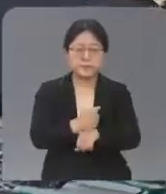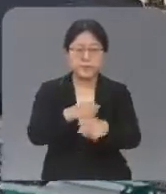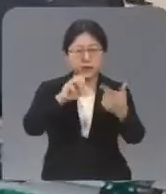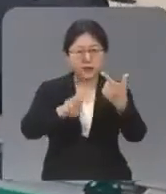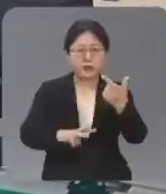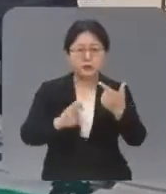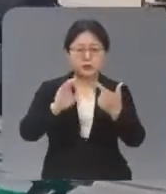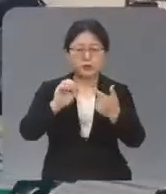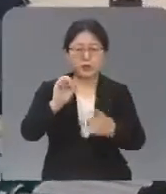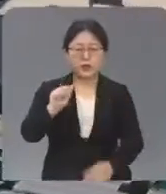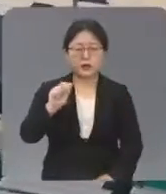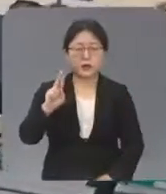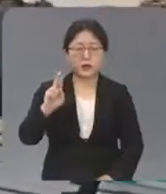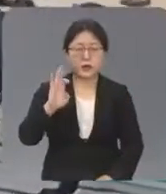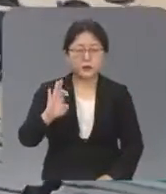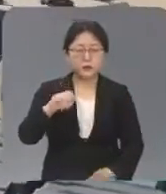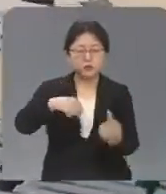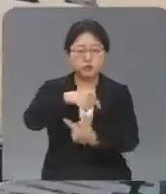최성현 기자입니다.